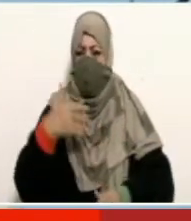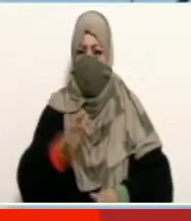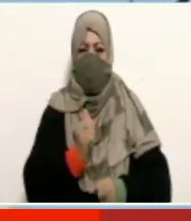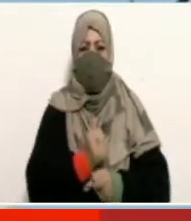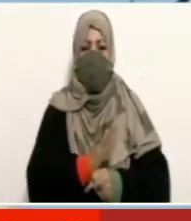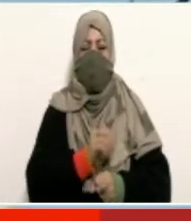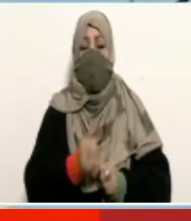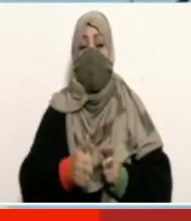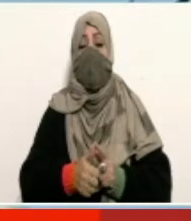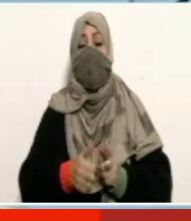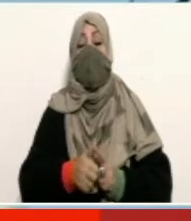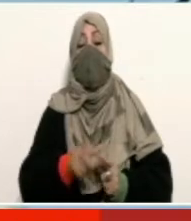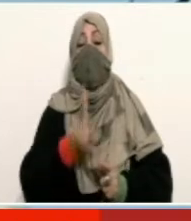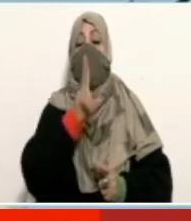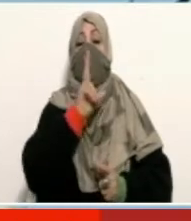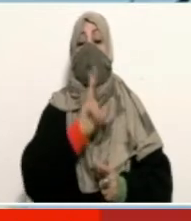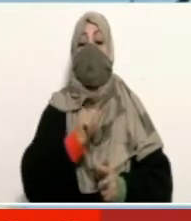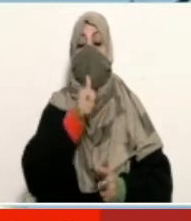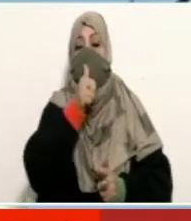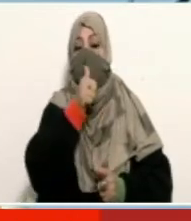فقط، والله أعلم.